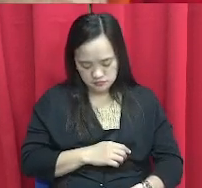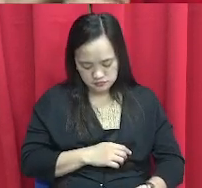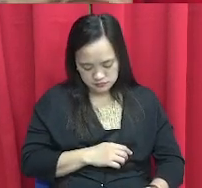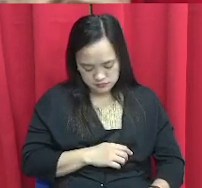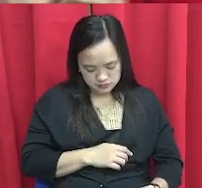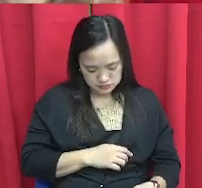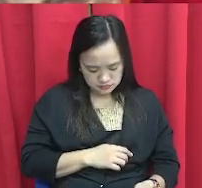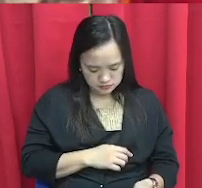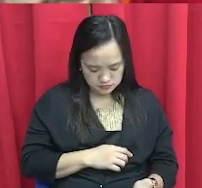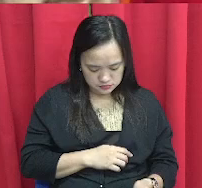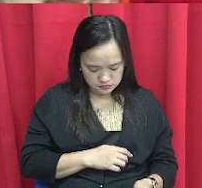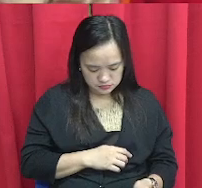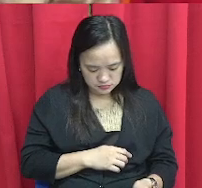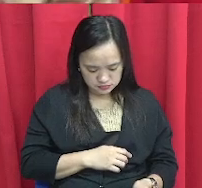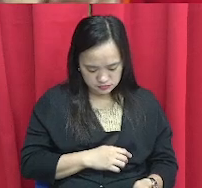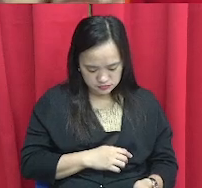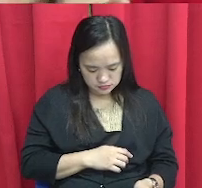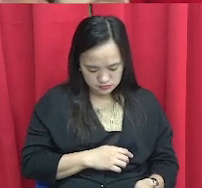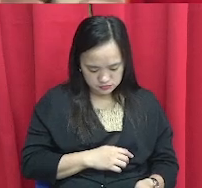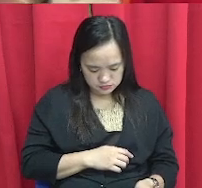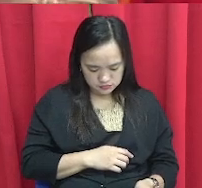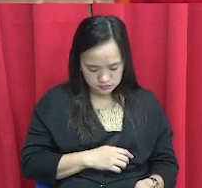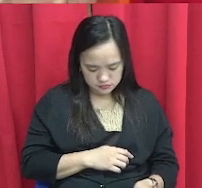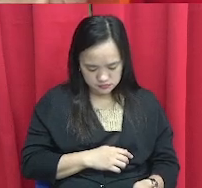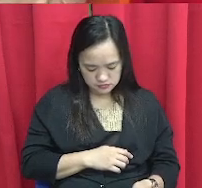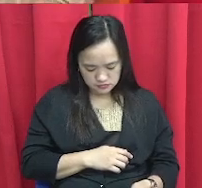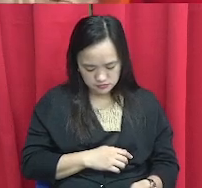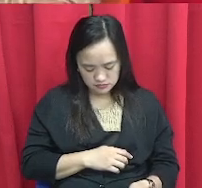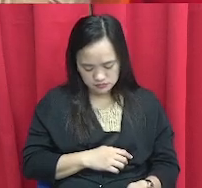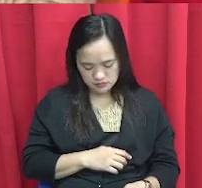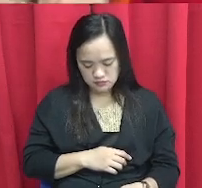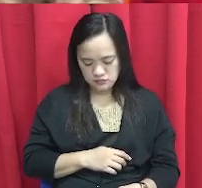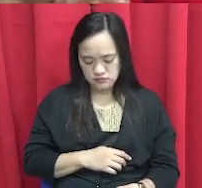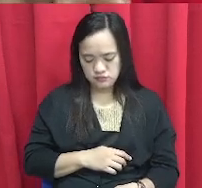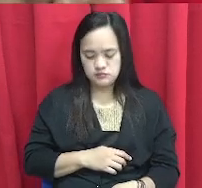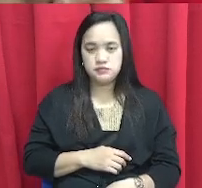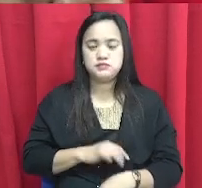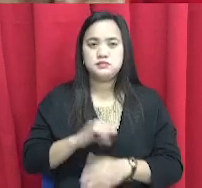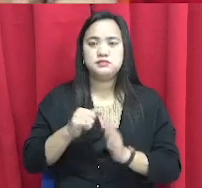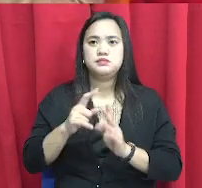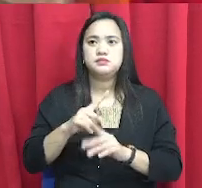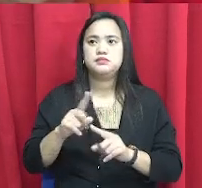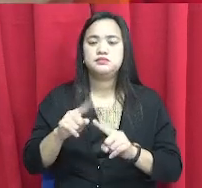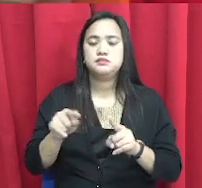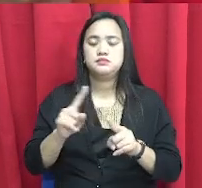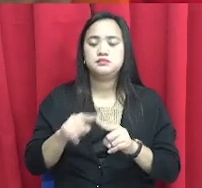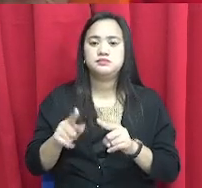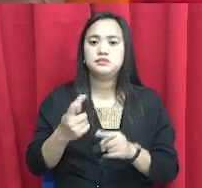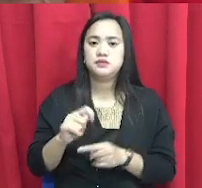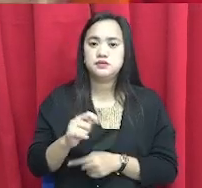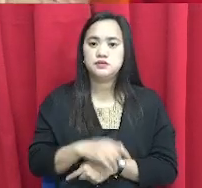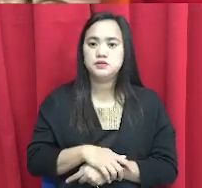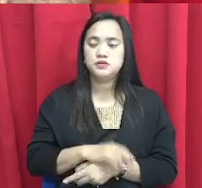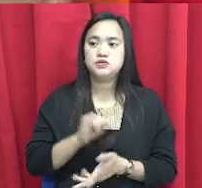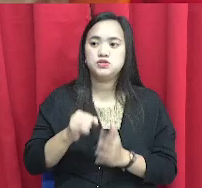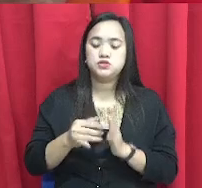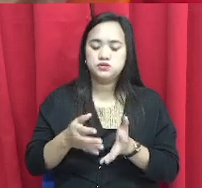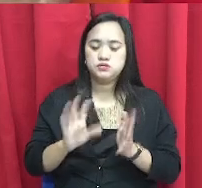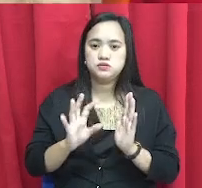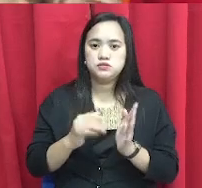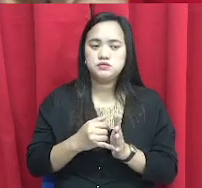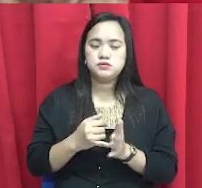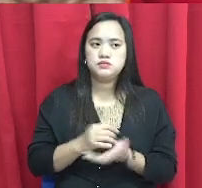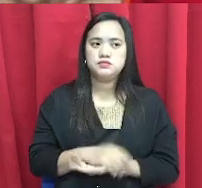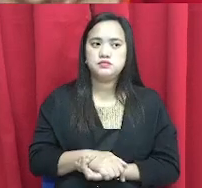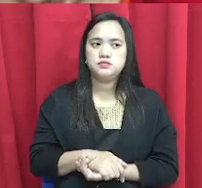katulad ng sabi ni sir ni sir RG so marahil nakita mo na hindi siya wala siyang pakialam Pero the fact na pinahintulutan niya